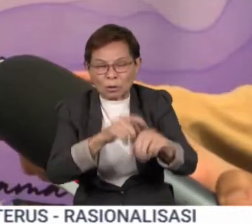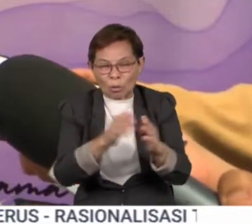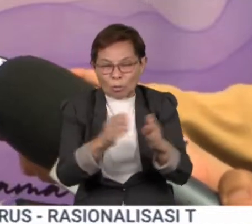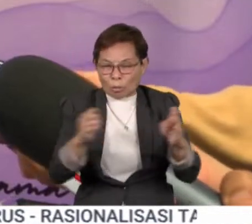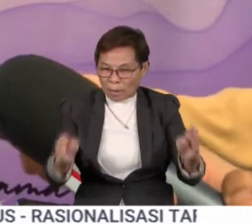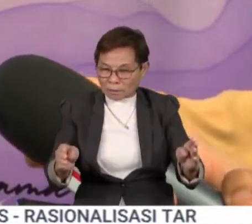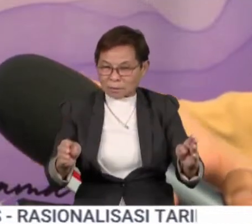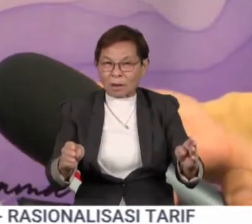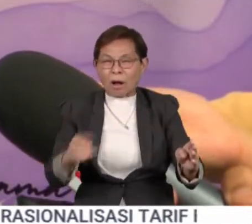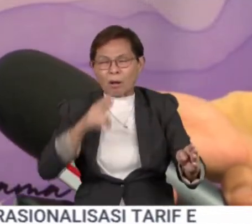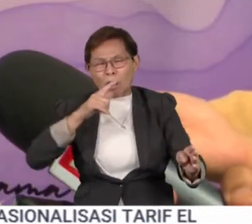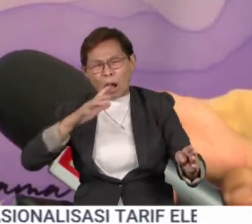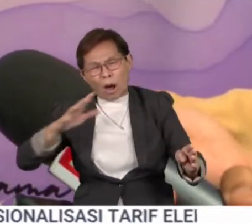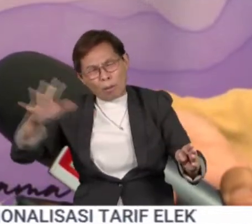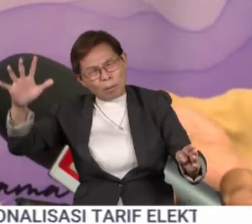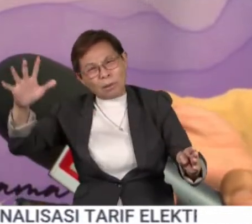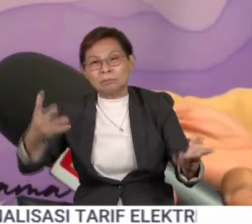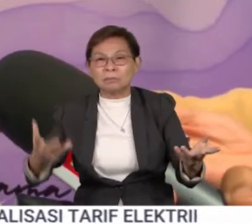yang terlalu lama.